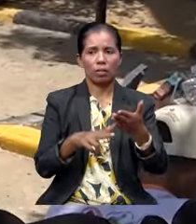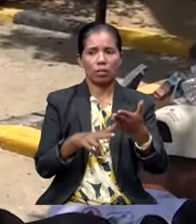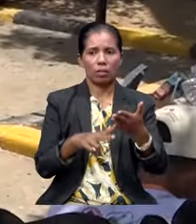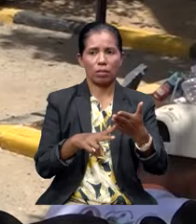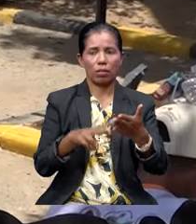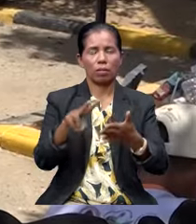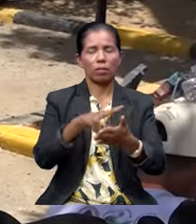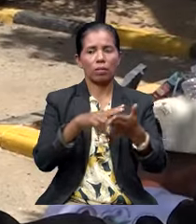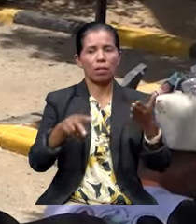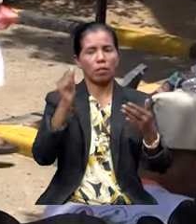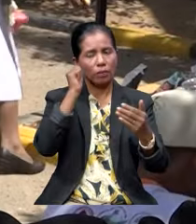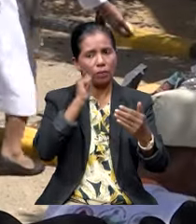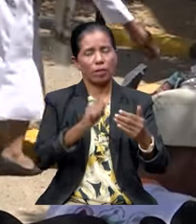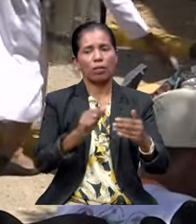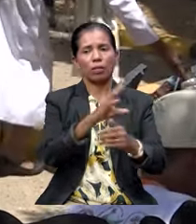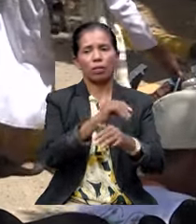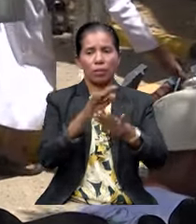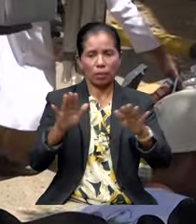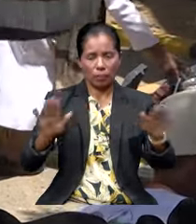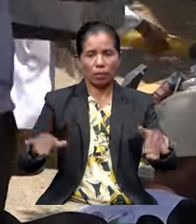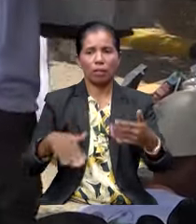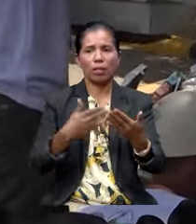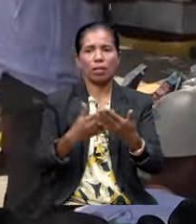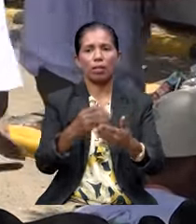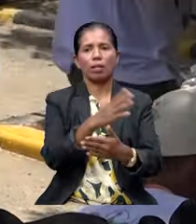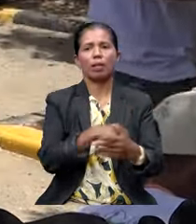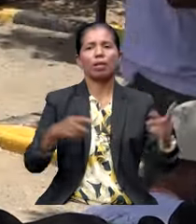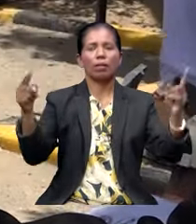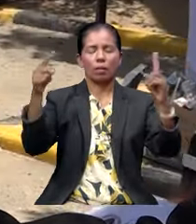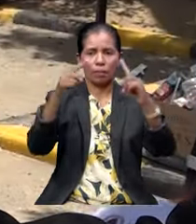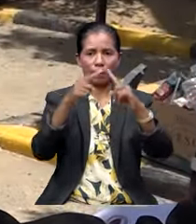exploração ba feto ba la barik iku an sira,